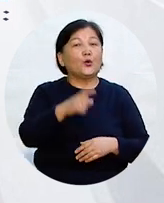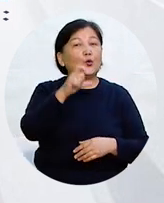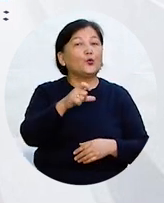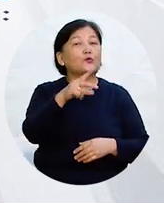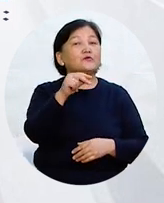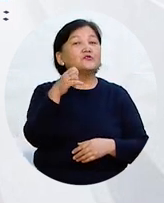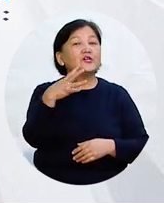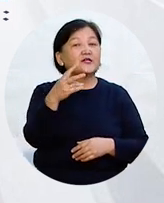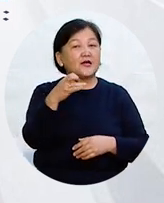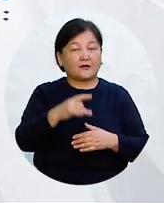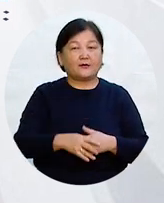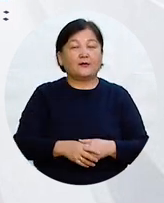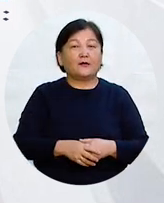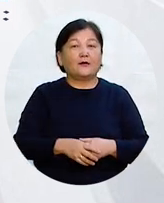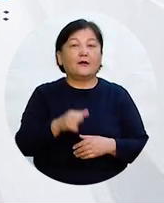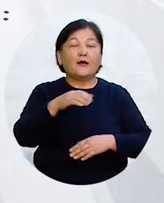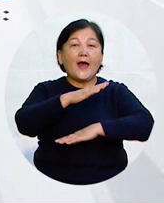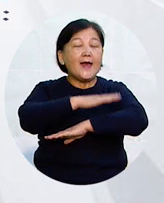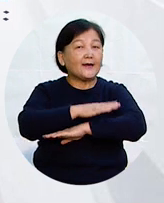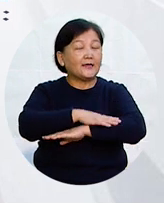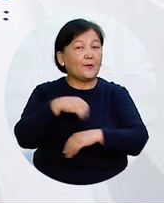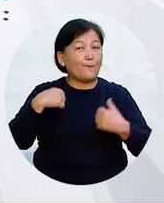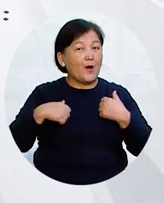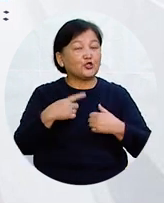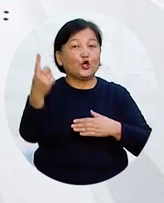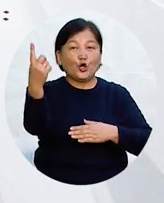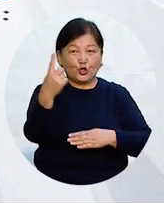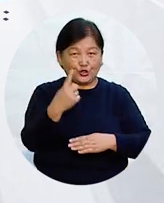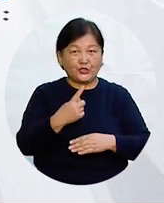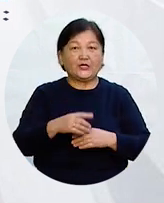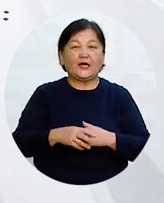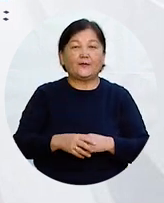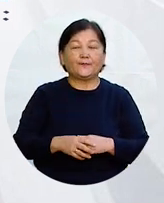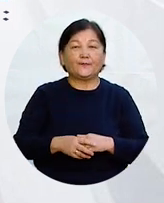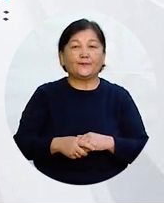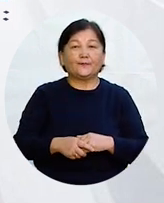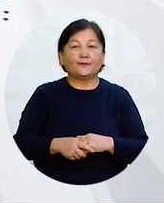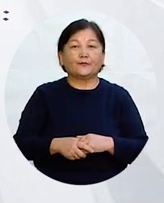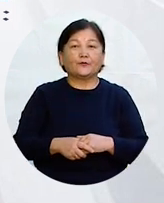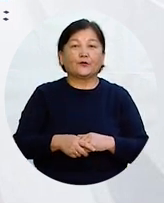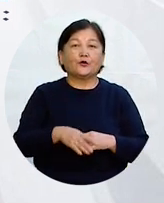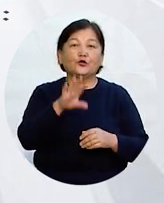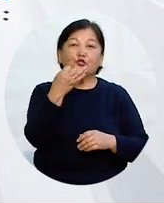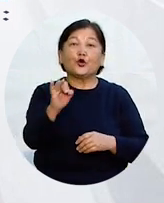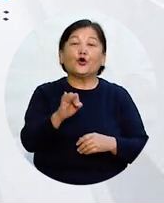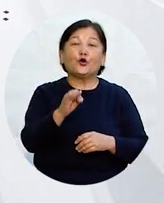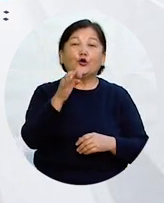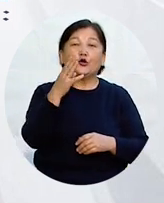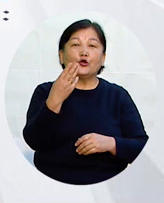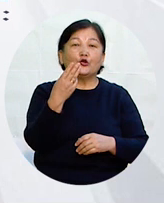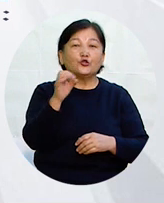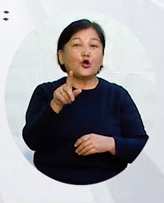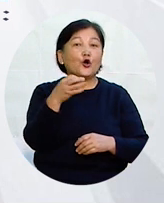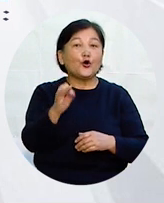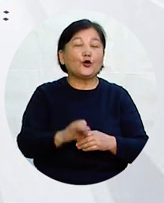чанар. Ангид багш орж ирлээ. Шохой. За энэ үгийг анхаараарай. Шохой